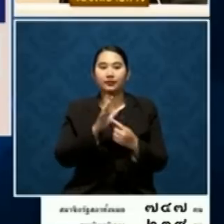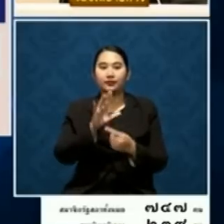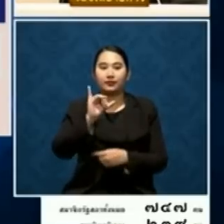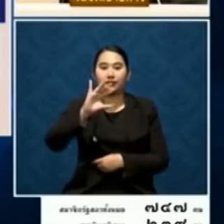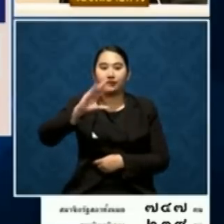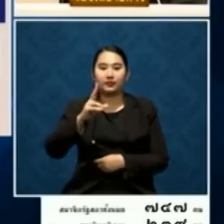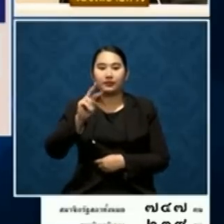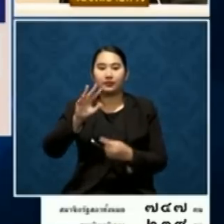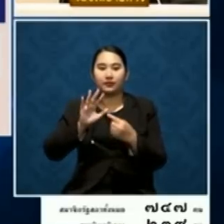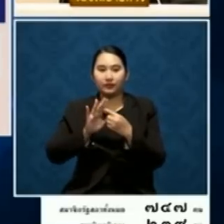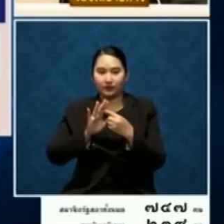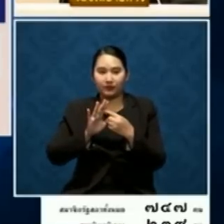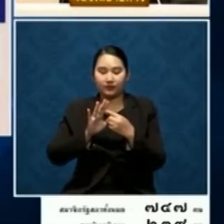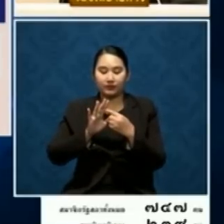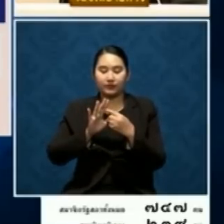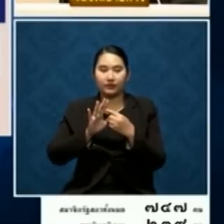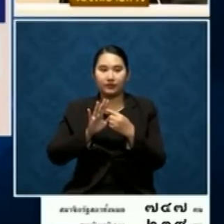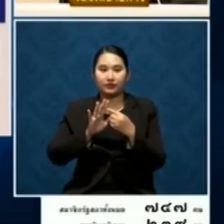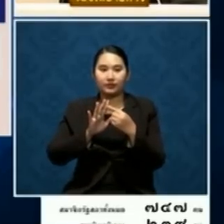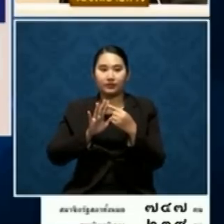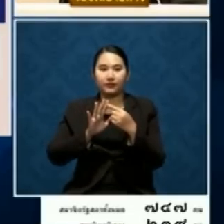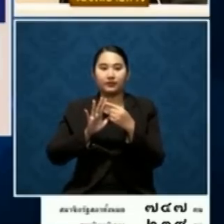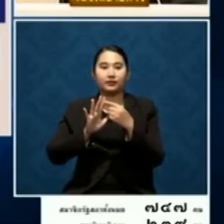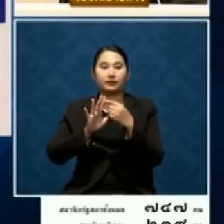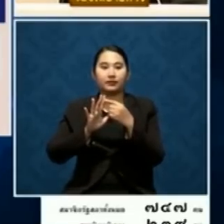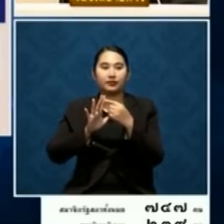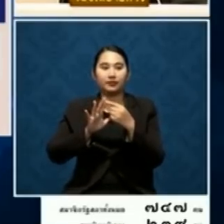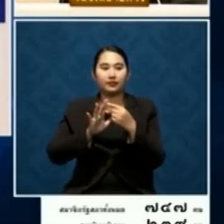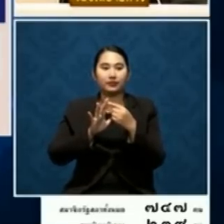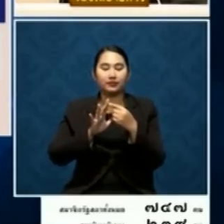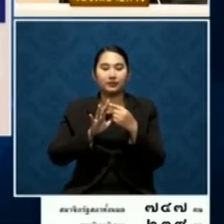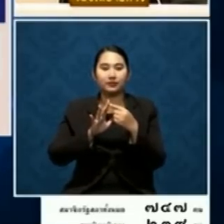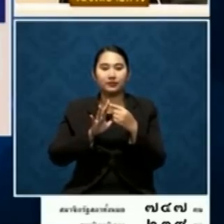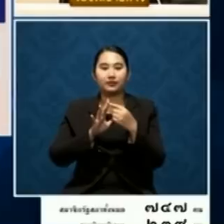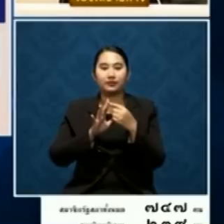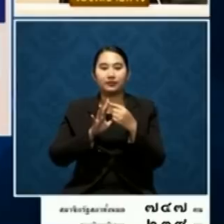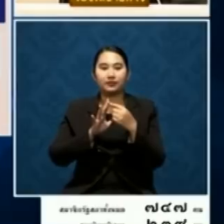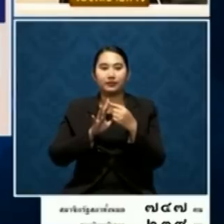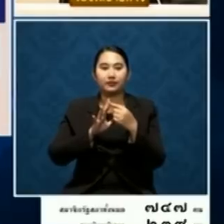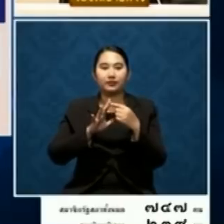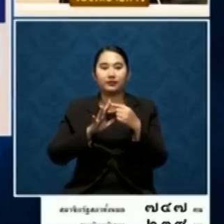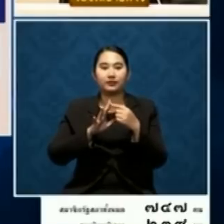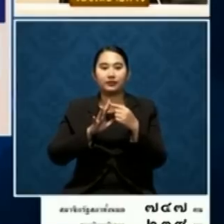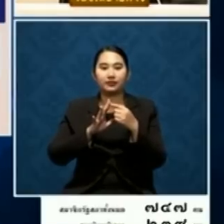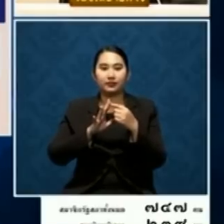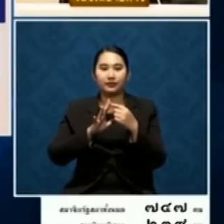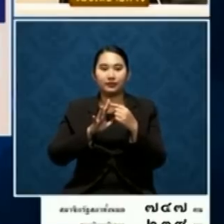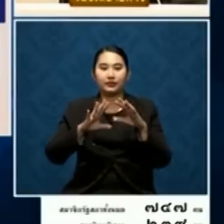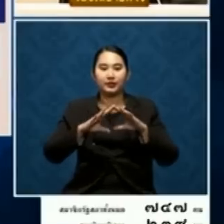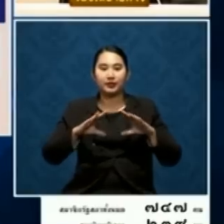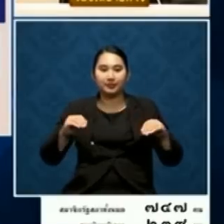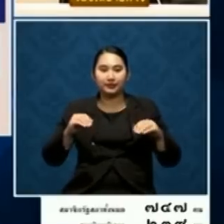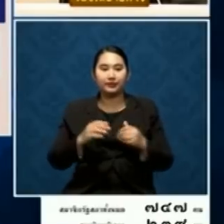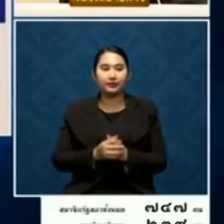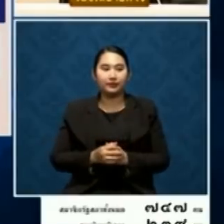ไกลเนี่ยคะแนนเนี่ยจะเทไปทางงดออกเสียงซะเป็นส่วนใหญ่นะคะแต่ว่าวันนี้เทไปทางให้ความเห็นชอบนะคะเร